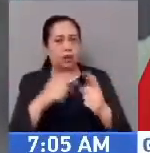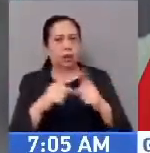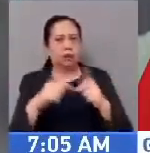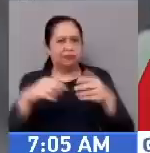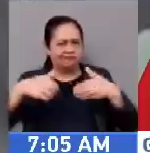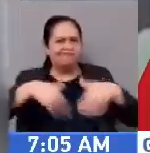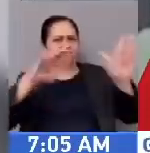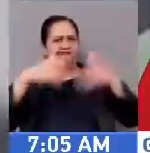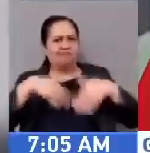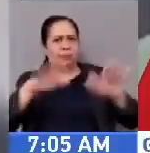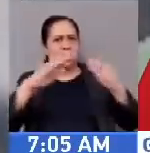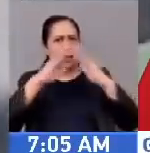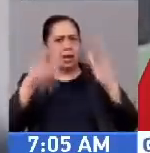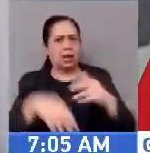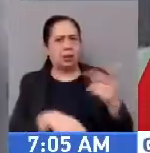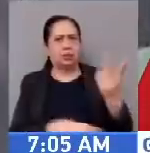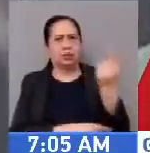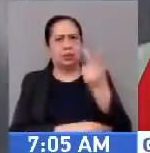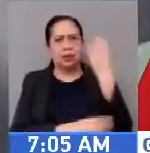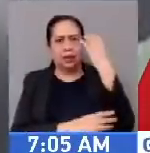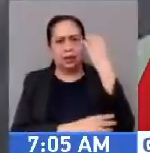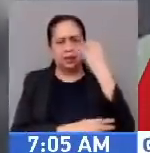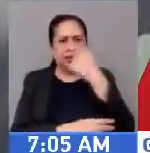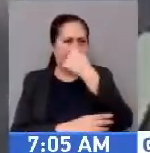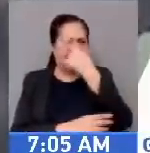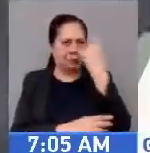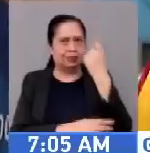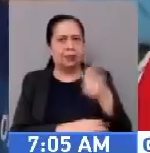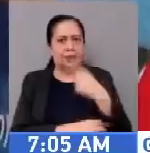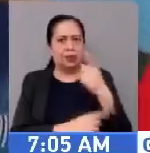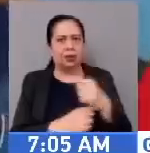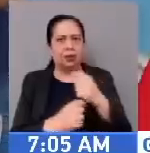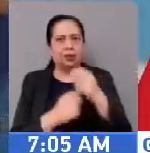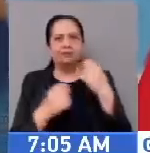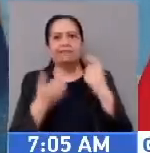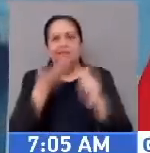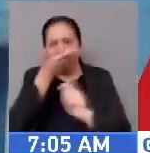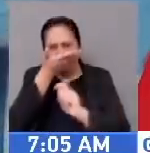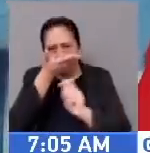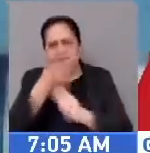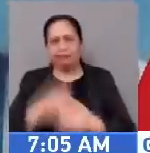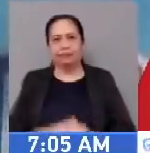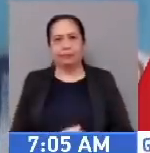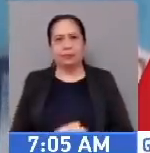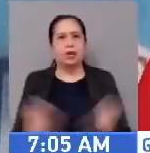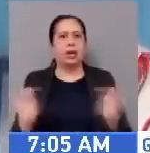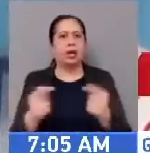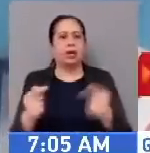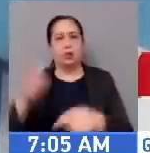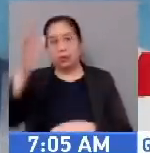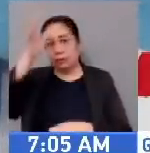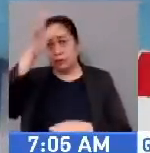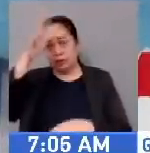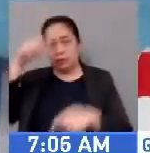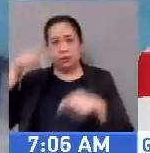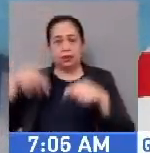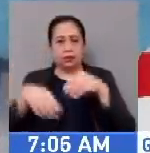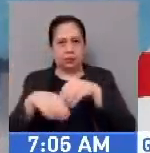bahay ang magpinsan dahil bumabatak. Nag-aaway yung mag-ama dito,